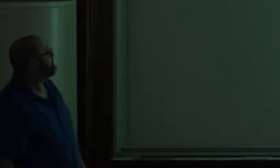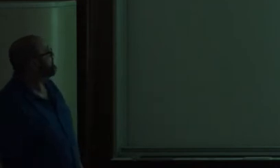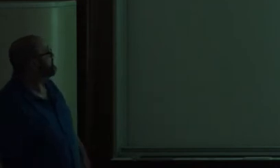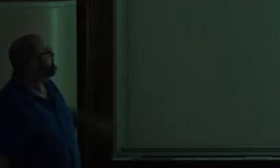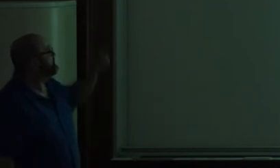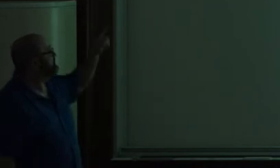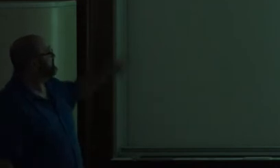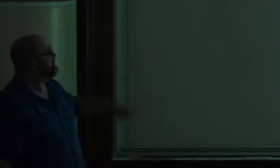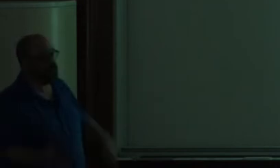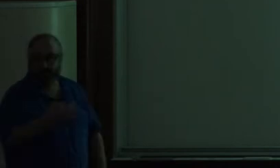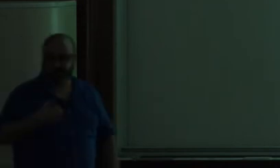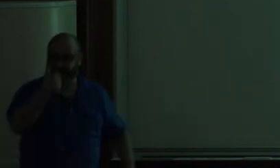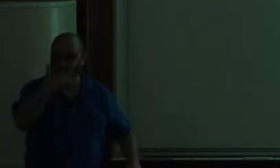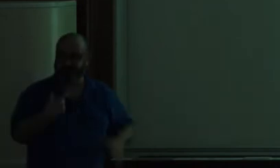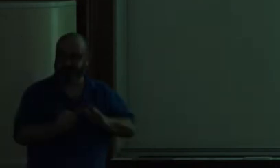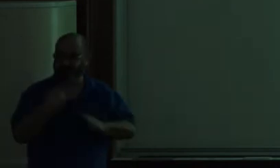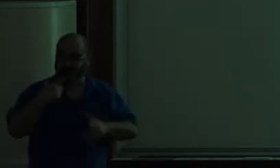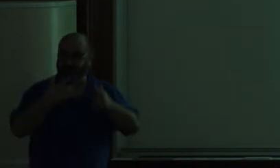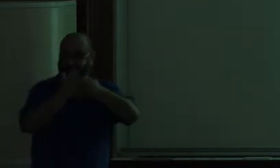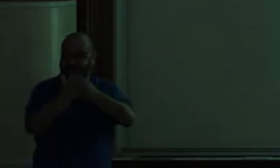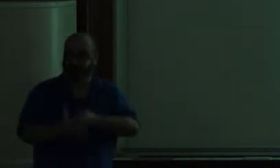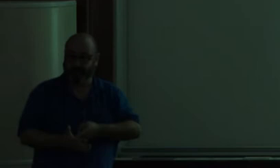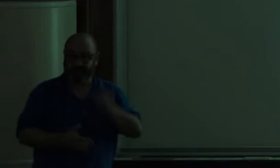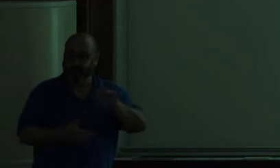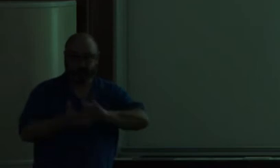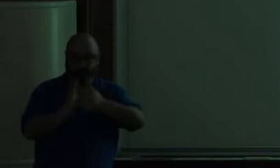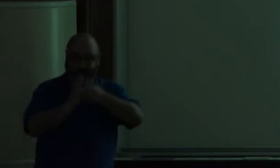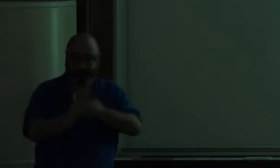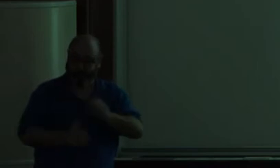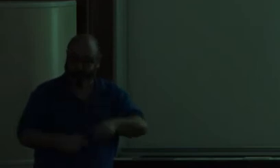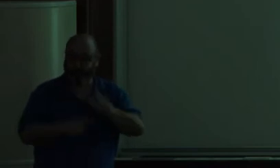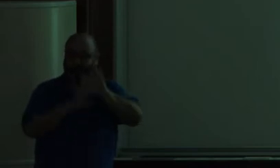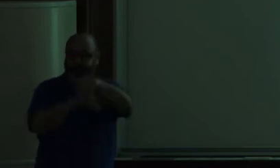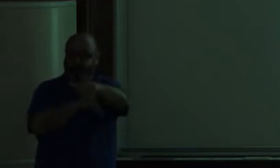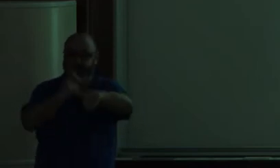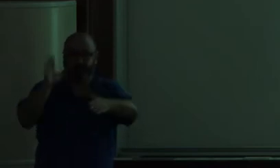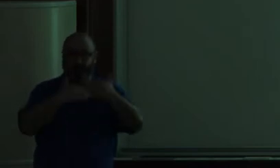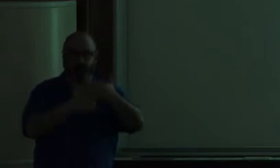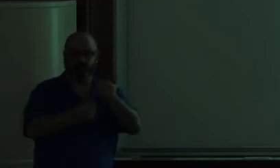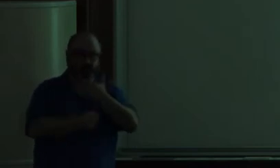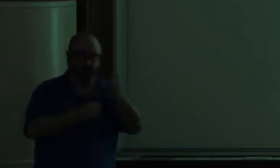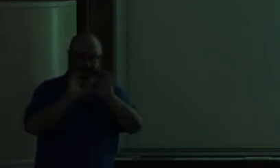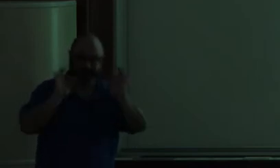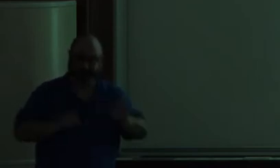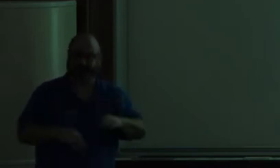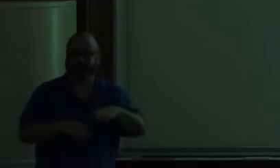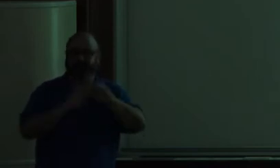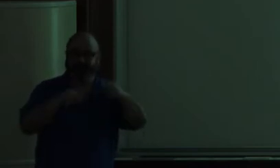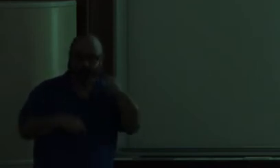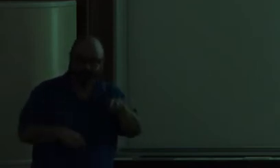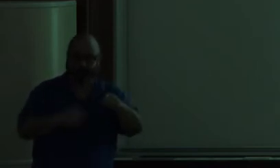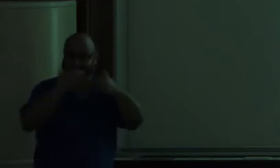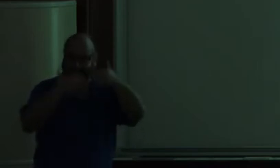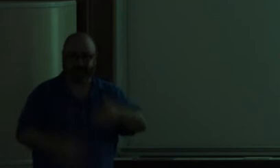fréquence. Automatique, parce que c'est un itérable, et bien sûr ça marche avec n'importe quel itérable, vous passez un fichier là-dedans, il vous montre les lignes, et il vous compte les lignes uniques,